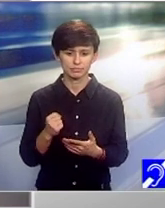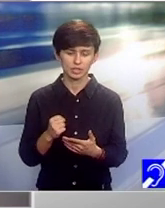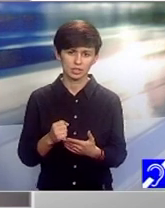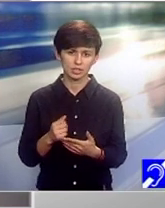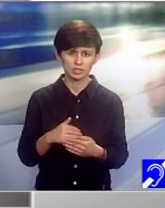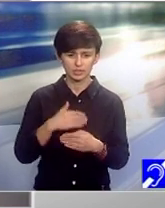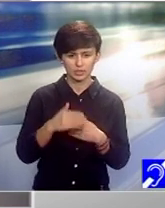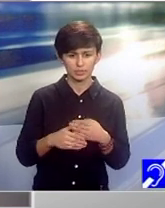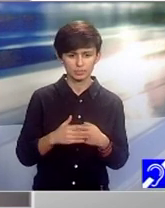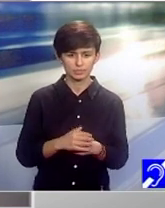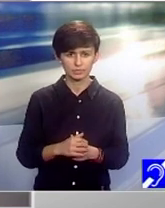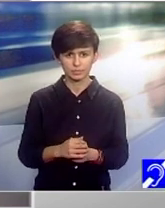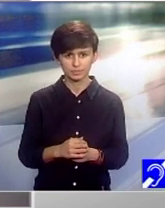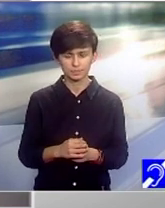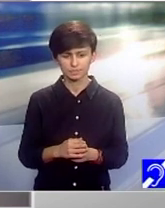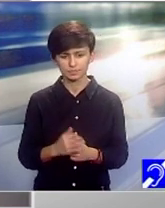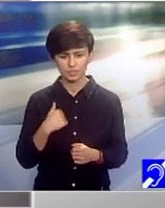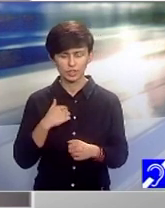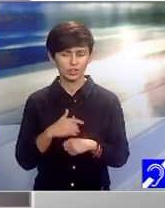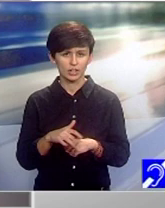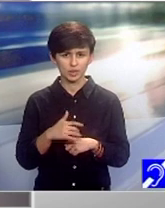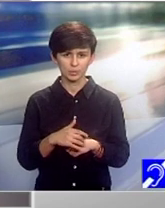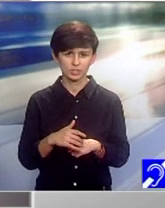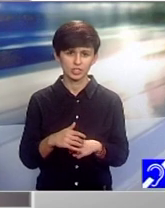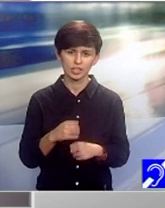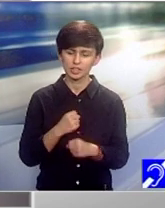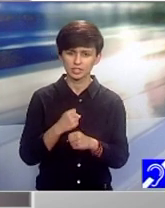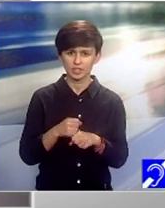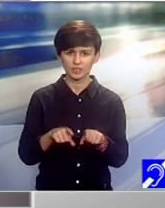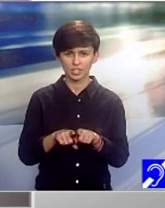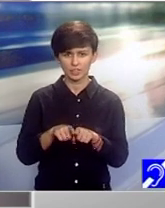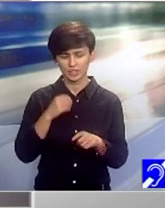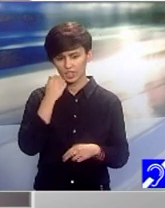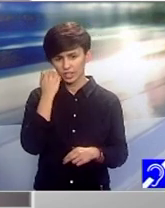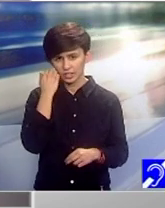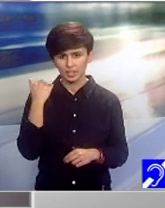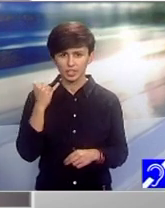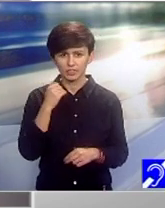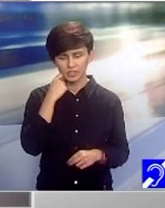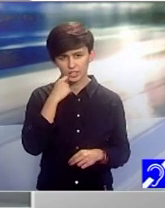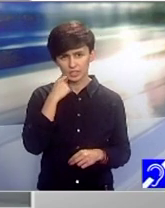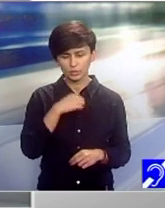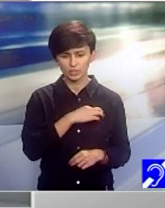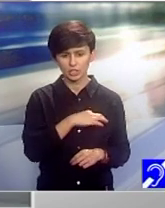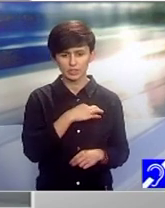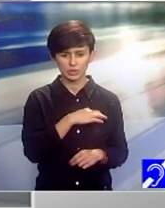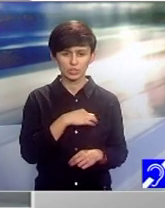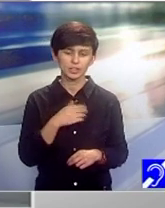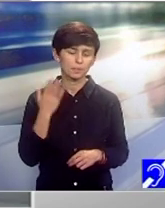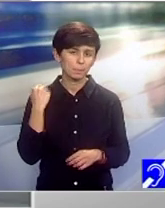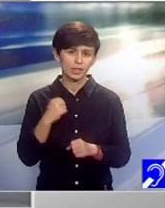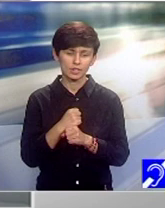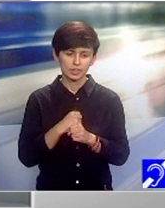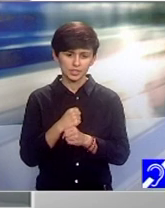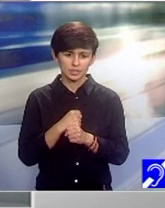și am încercat și eu să-l duc mai departe, deoarece când m-am întors în Cluj la facultate după ce am terminat tratamentul, am fost și am experimentat, ca zic